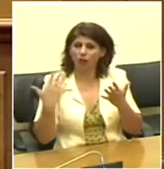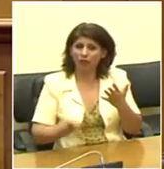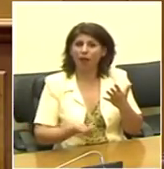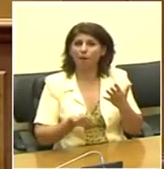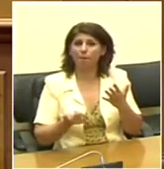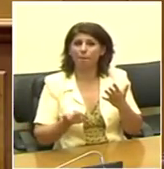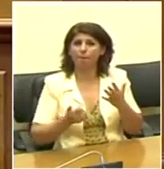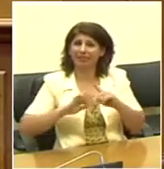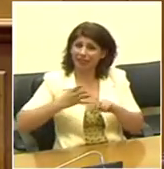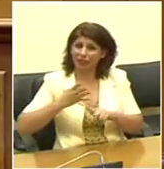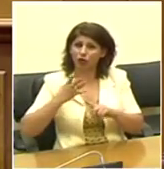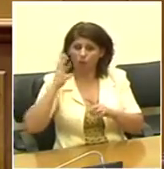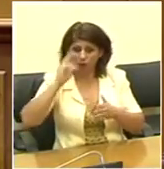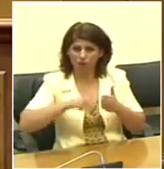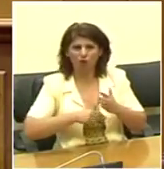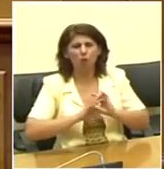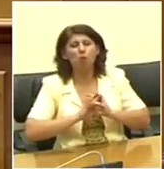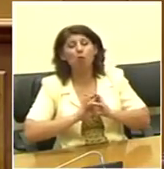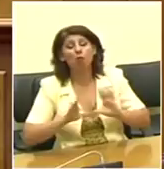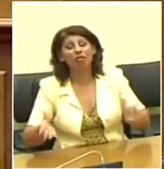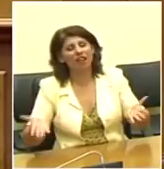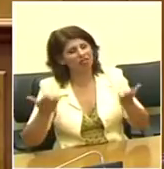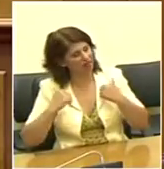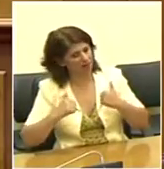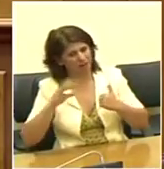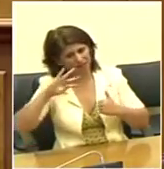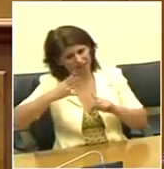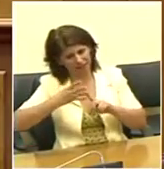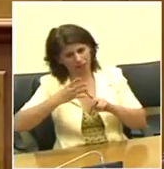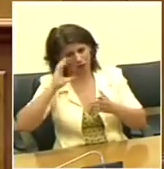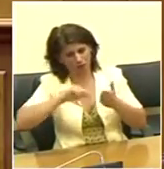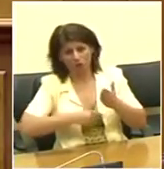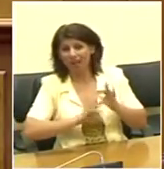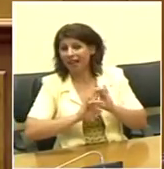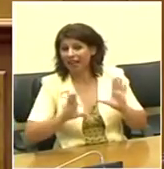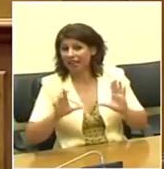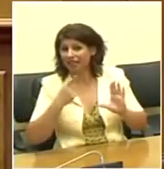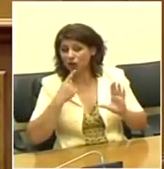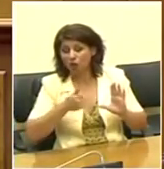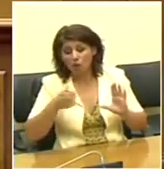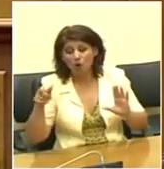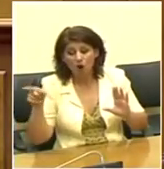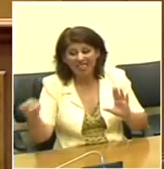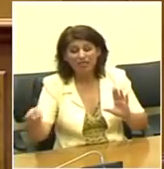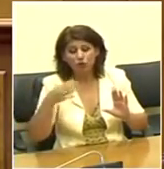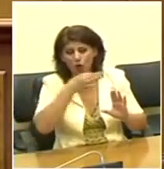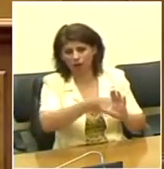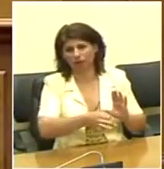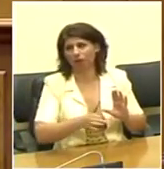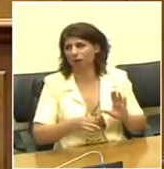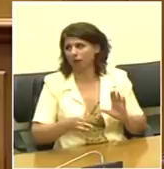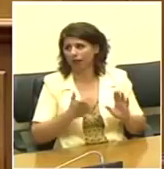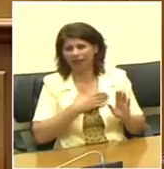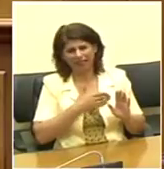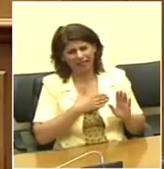τέταρτο μνημόνιο. Πουθενά δεν υπάρχει τέταρτο μνημόνιο. Κανένας δεν το λέει εκτός από εσάς και δεν, στην καρδούλα σας νομίζω